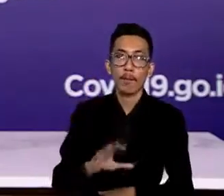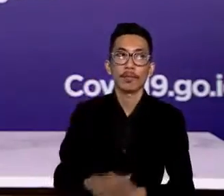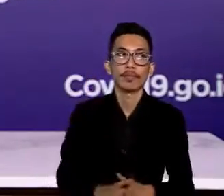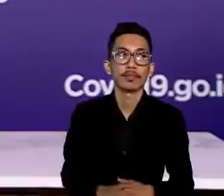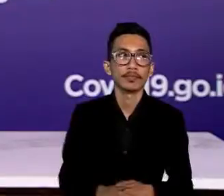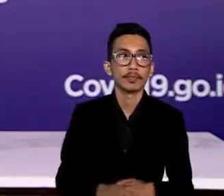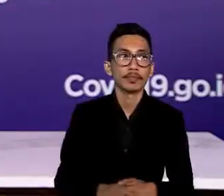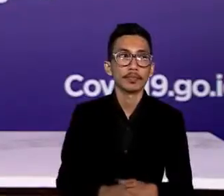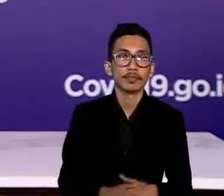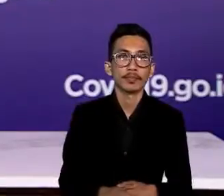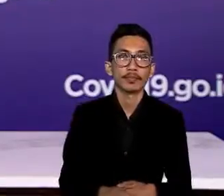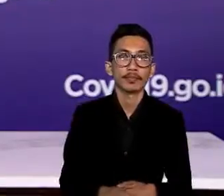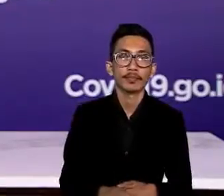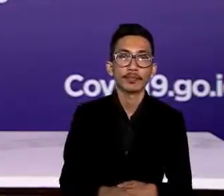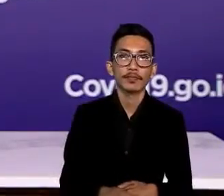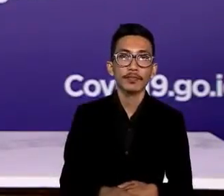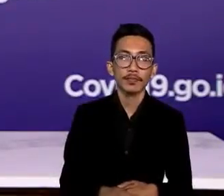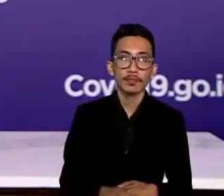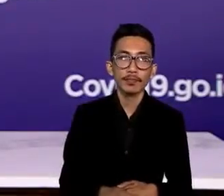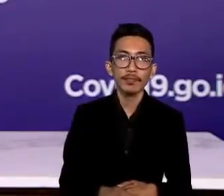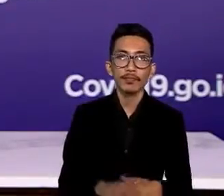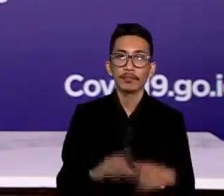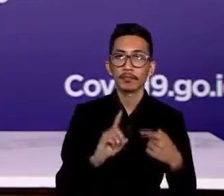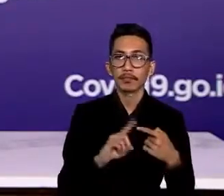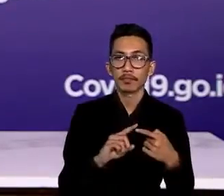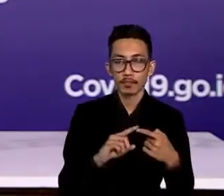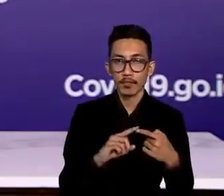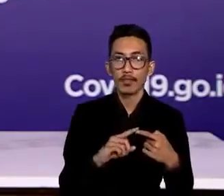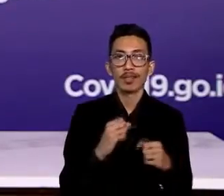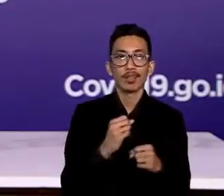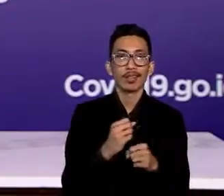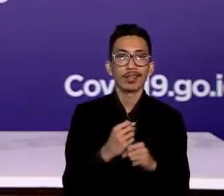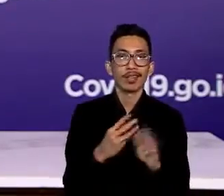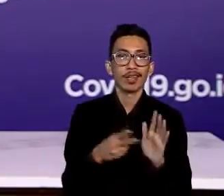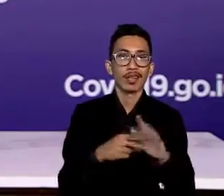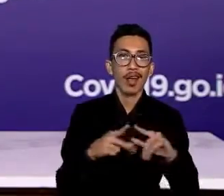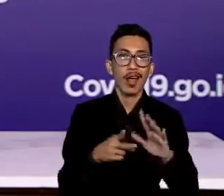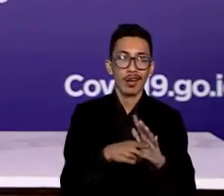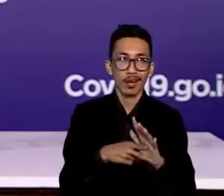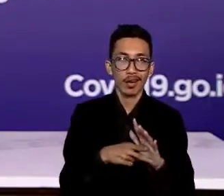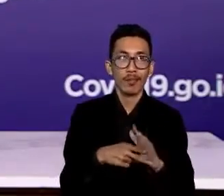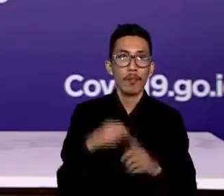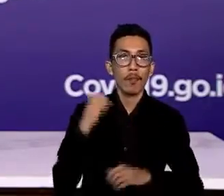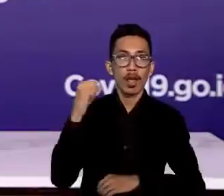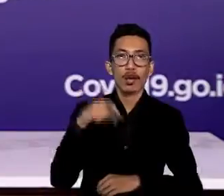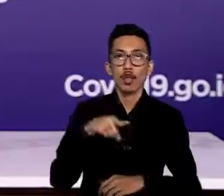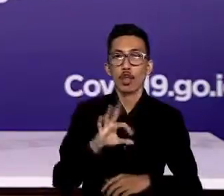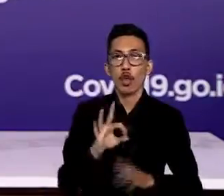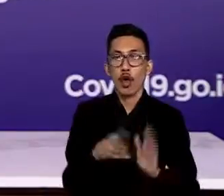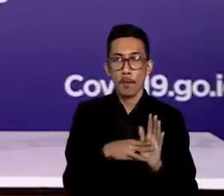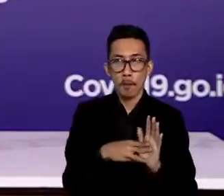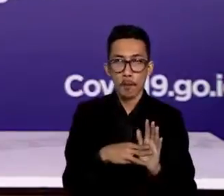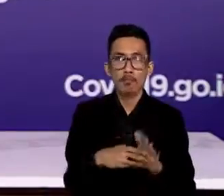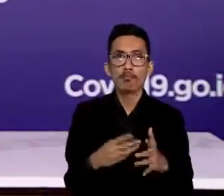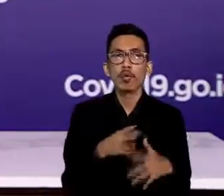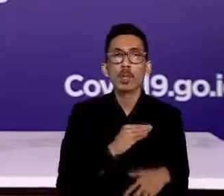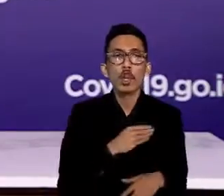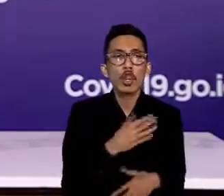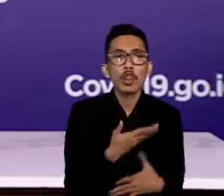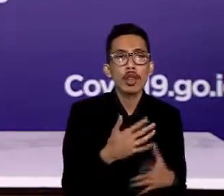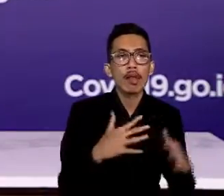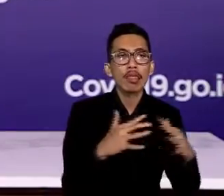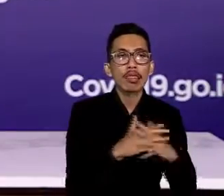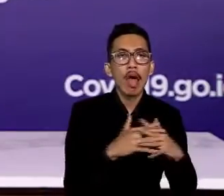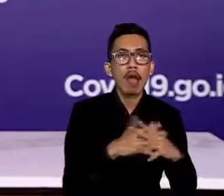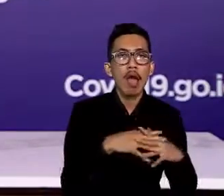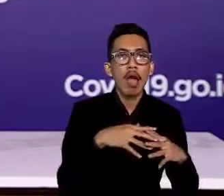terdapat dokter pertanyaan dari media pertama dari genangan merdeka.com pertanyaannya menurut Satgas apa pertimbangan membuka Tanah Abang sudah